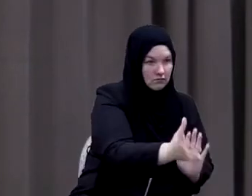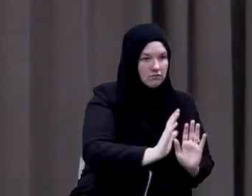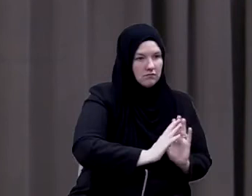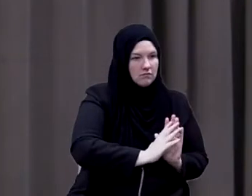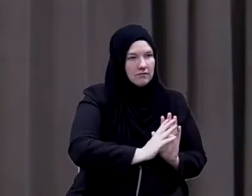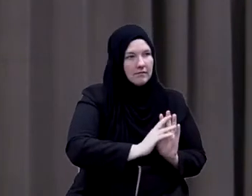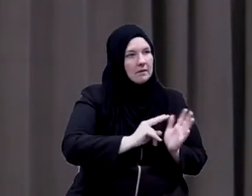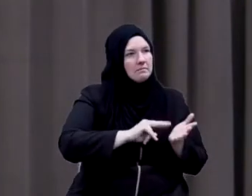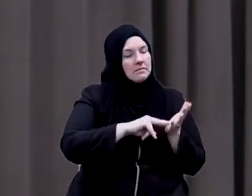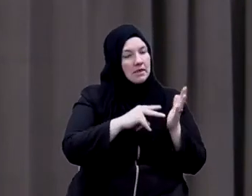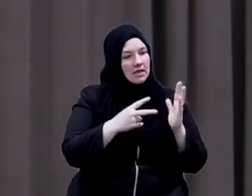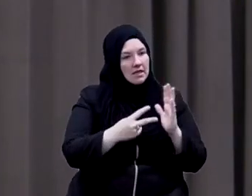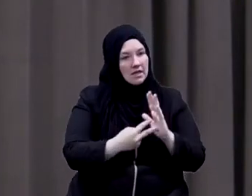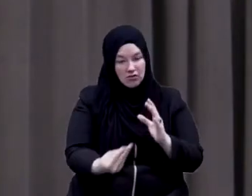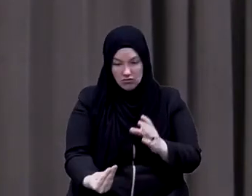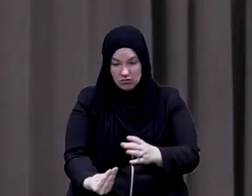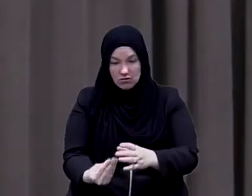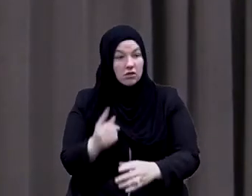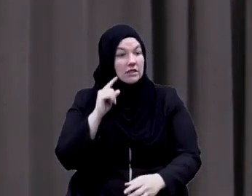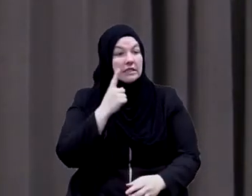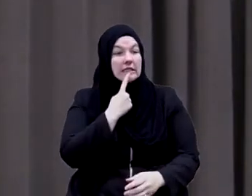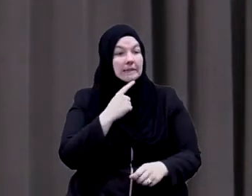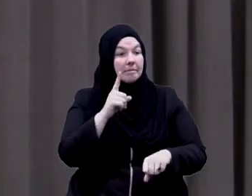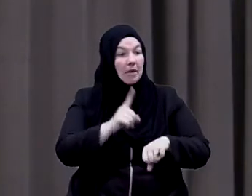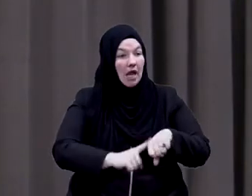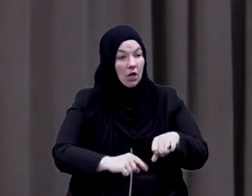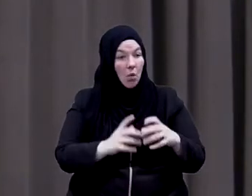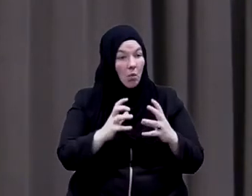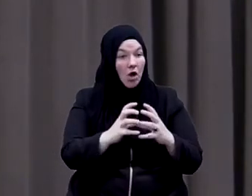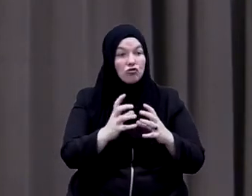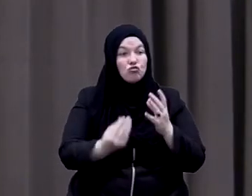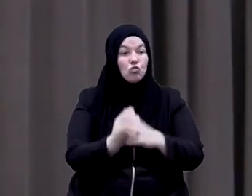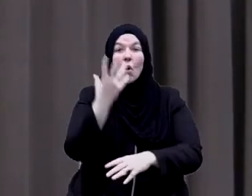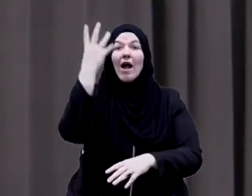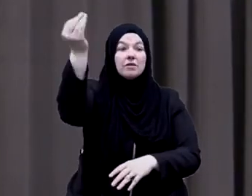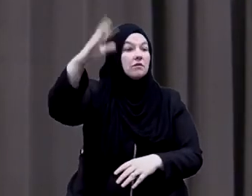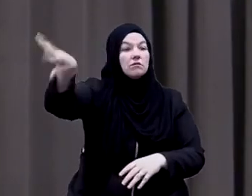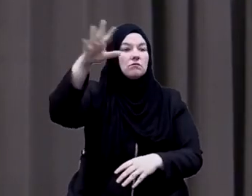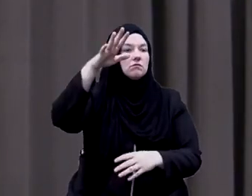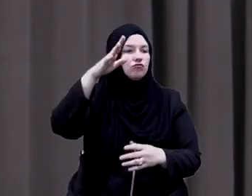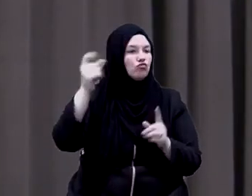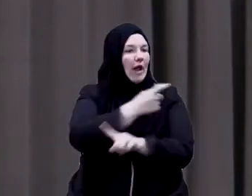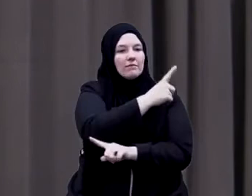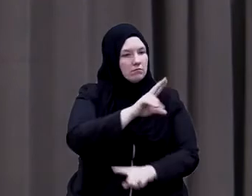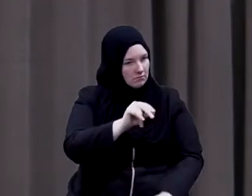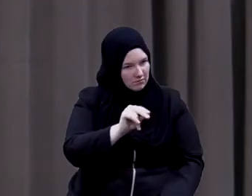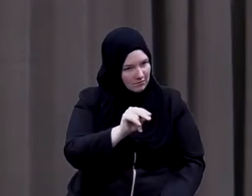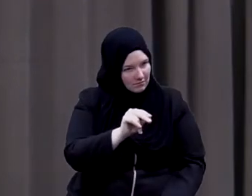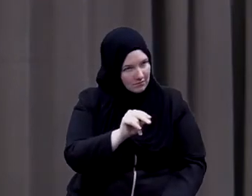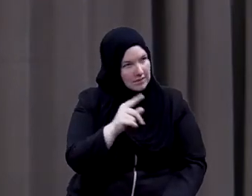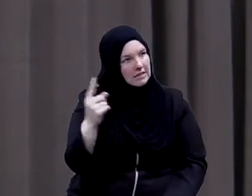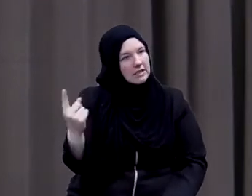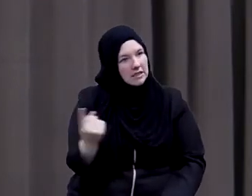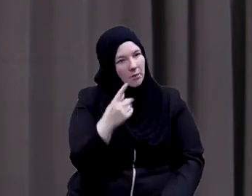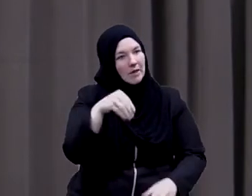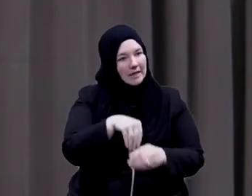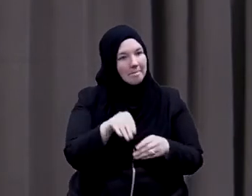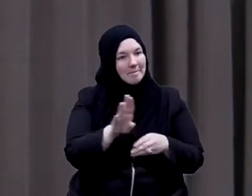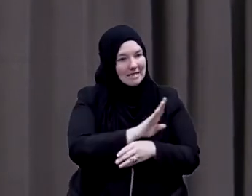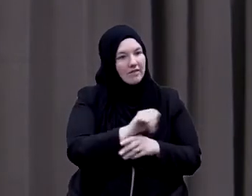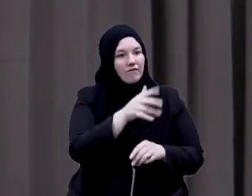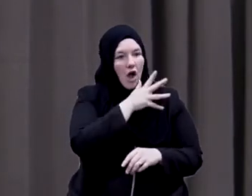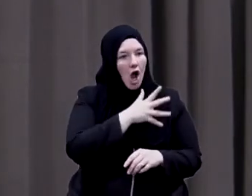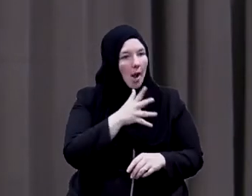which means it did not grow in the wild. Somebody grew these tomatoes in a